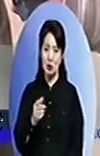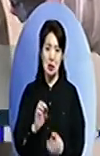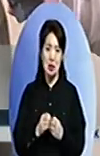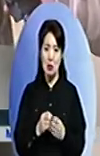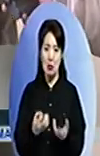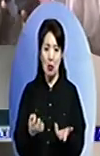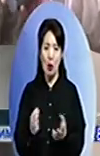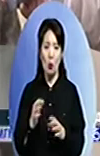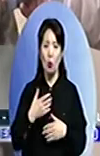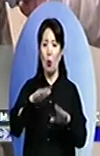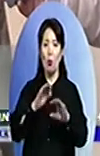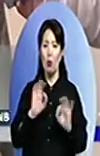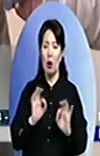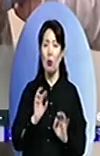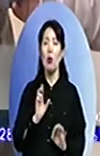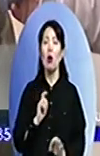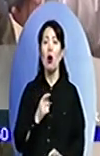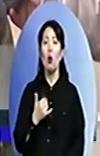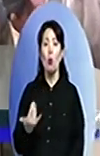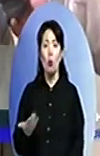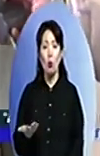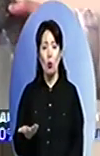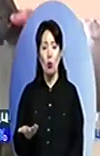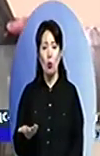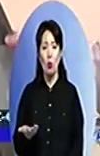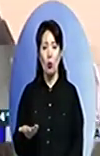вэ? За яах вэ энэ?